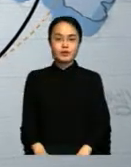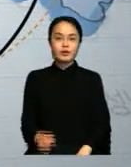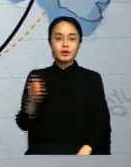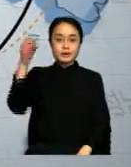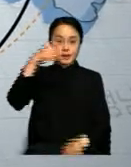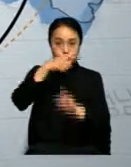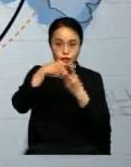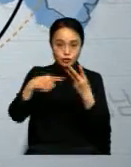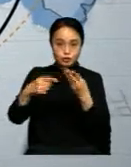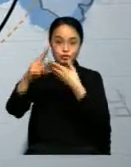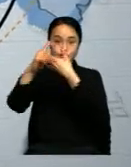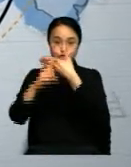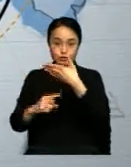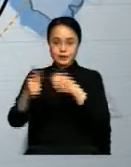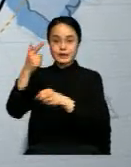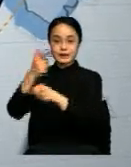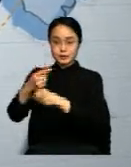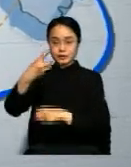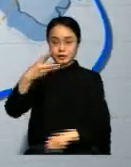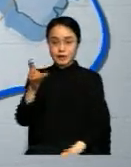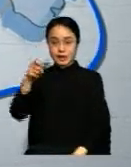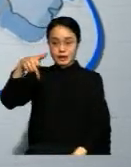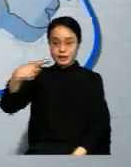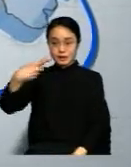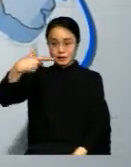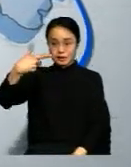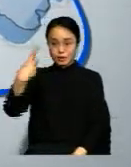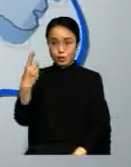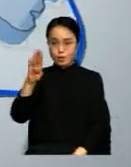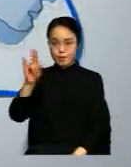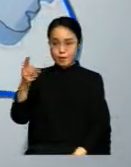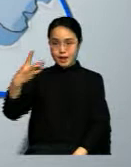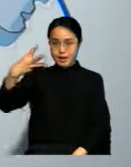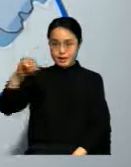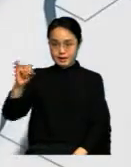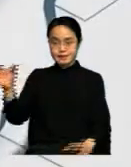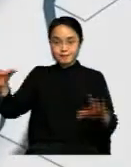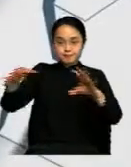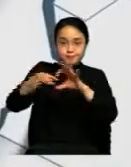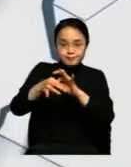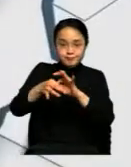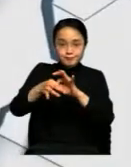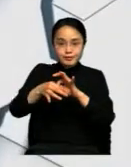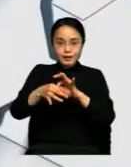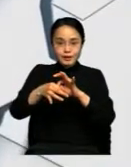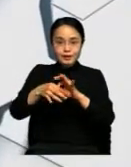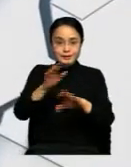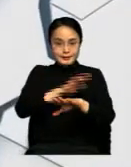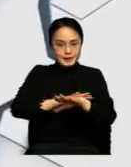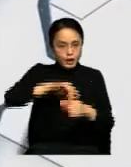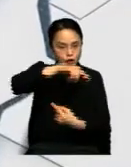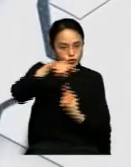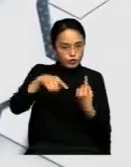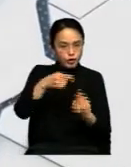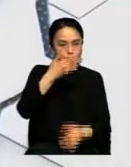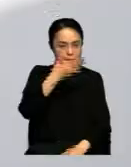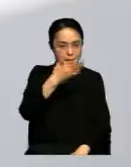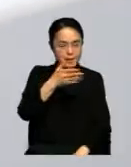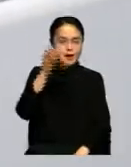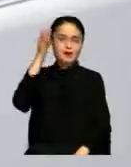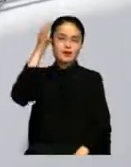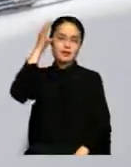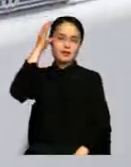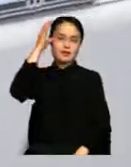남양주 테크노벨리 와 더불어 침체된 경기 북부 경제를 견인할 것으로 기대를 모으고 있습니다 딜 i've